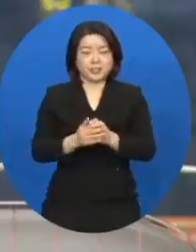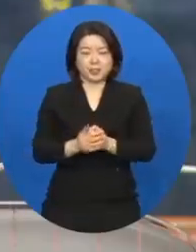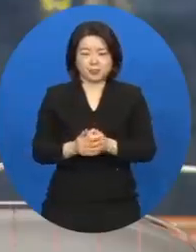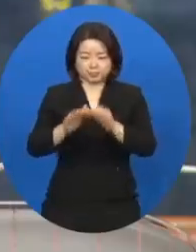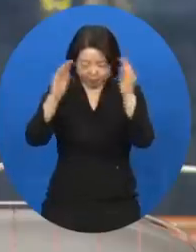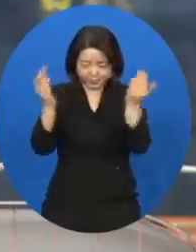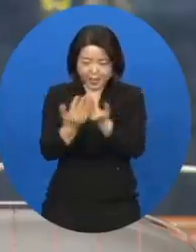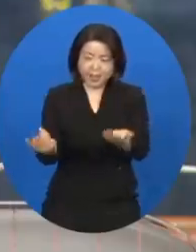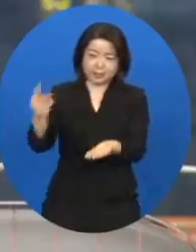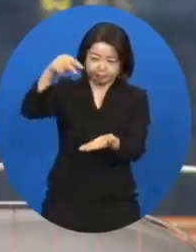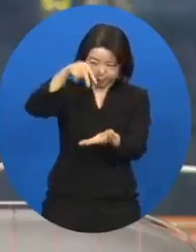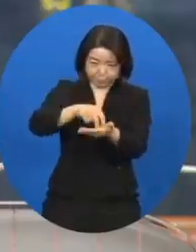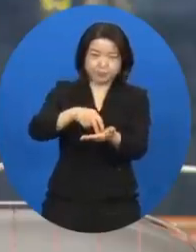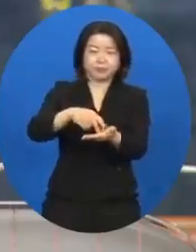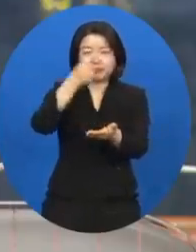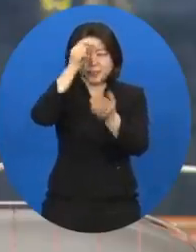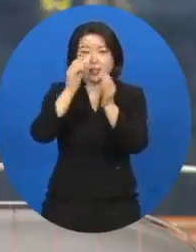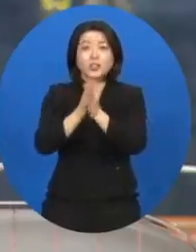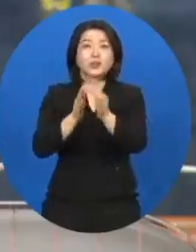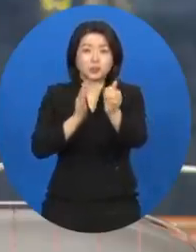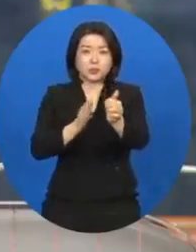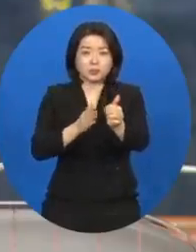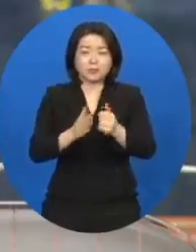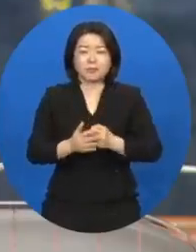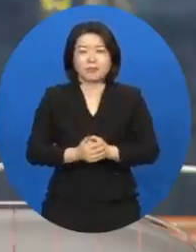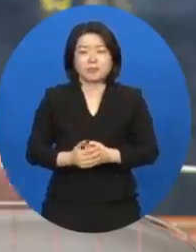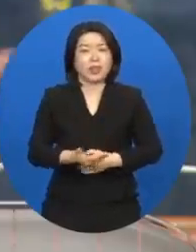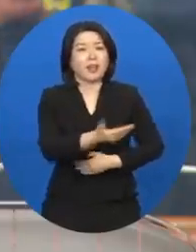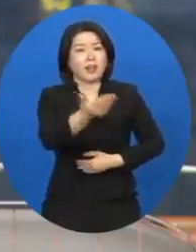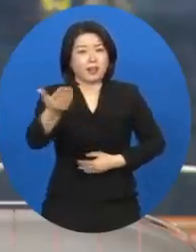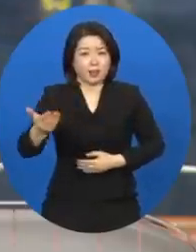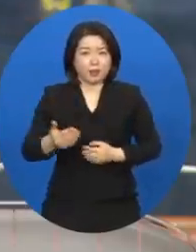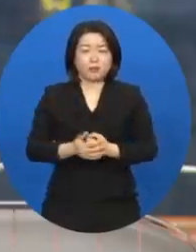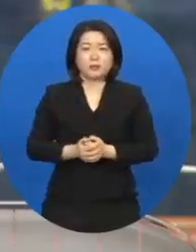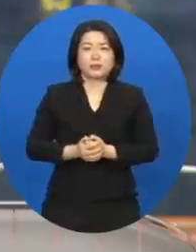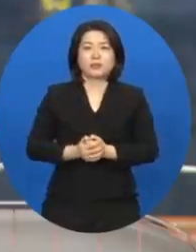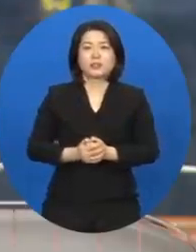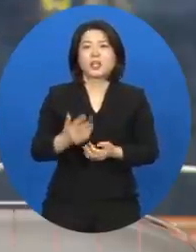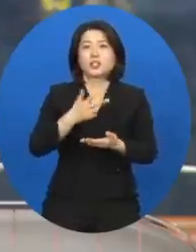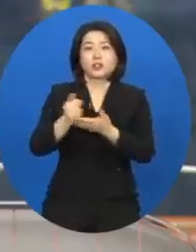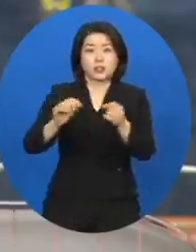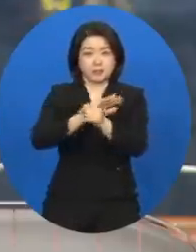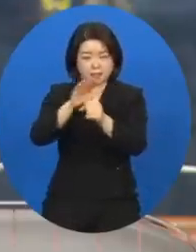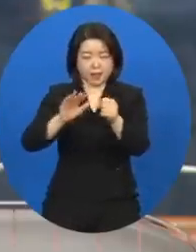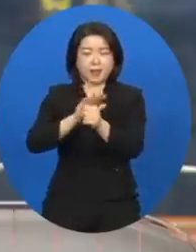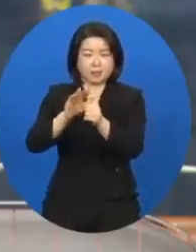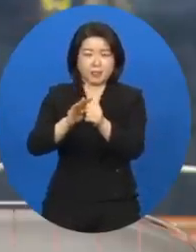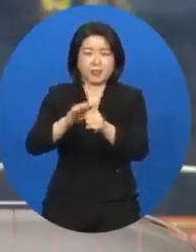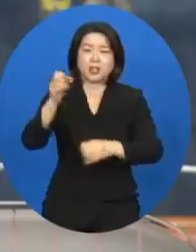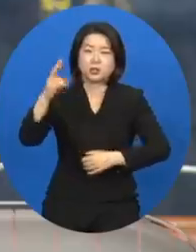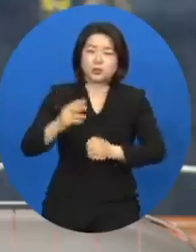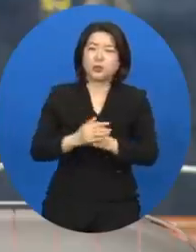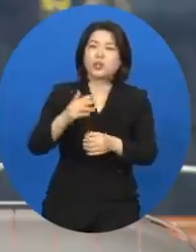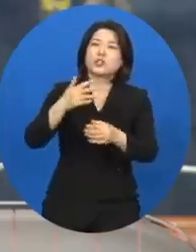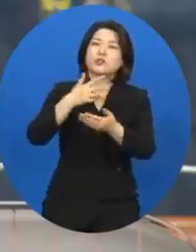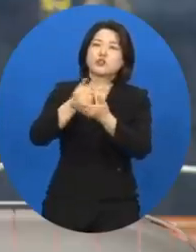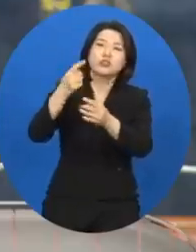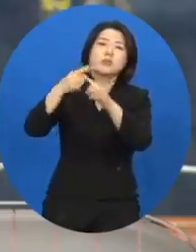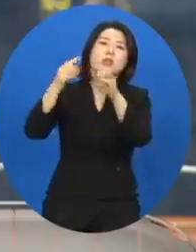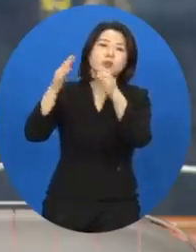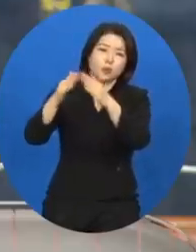다 일어나셔서 기도합시다. 여러분, 주님 사랑합니다. 그리고 주님의 교회를